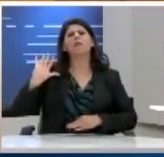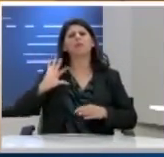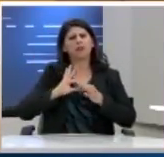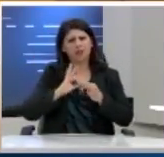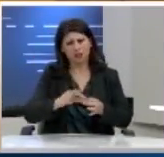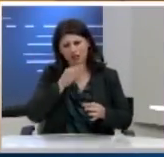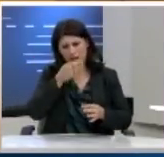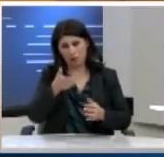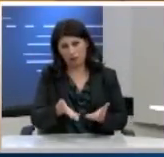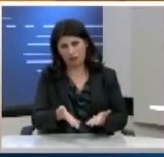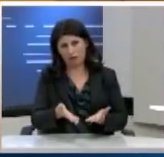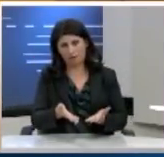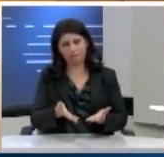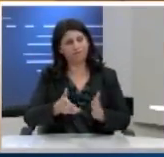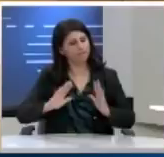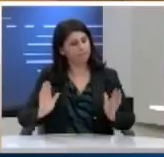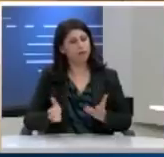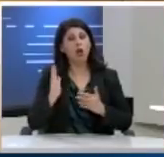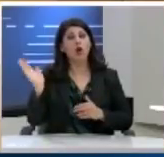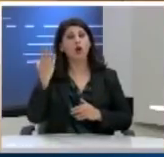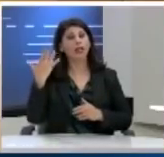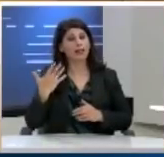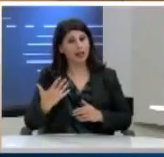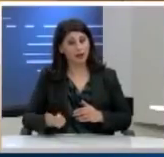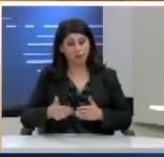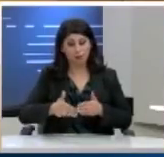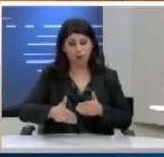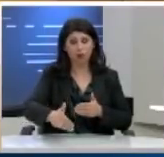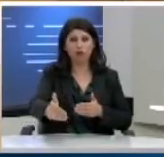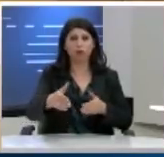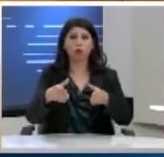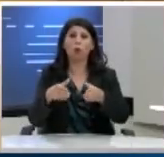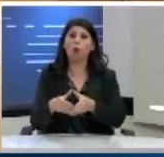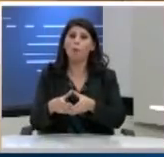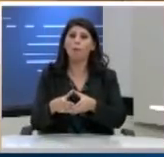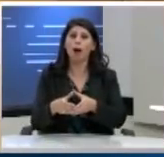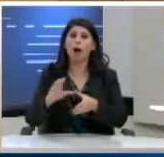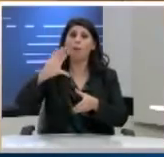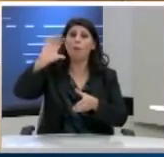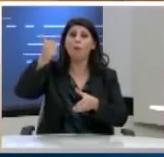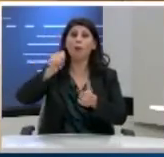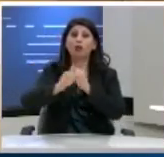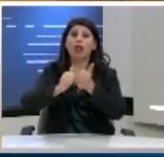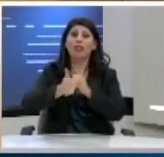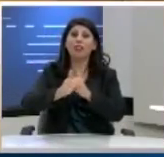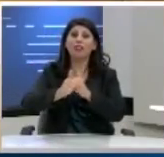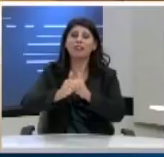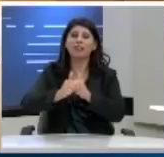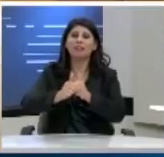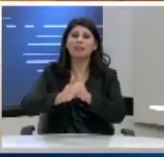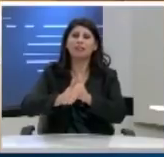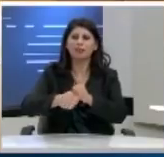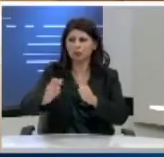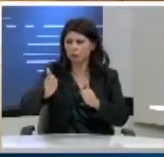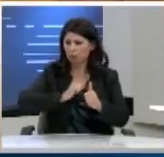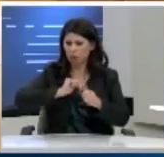αυτά. Έτσι κι αλλιώς όταν έχουμε μπροστά μας το κόμμα πρωτοαθλητή στα αυτογκόλ, δεν είναι ανάγκη να